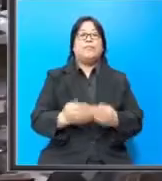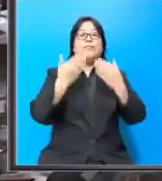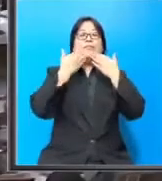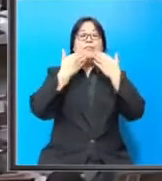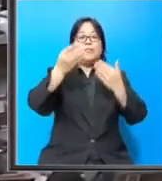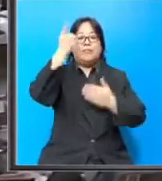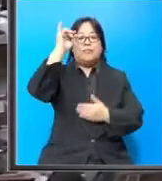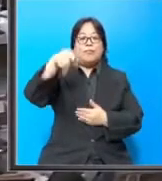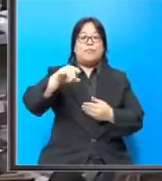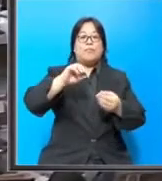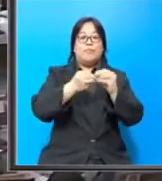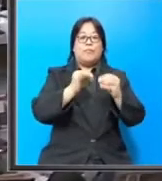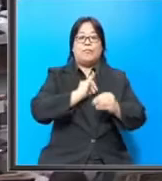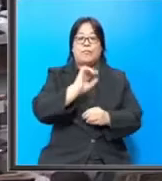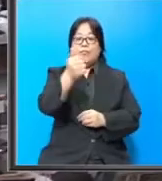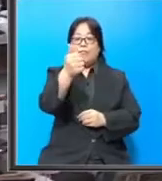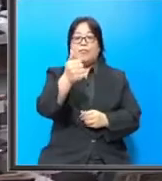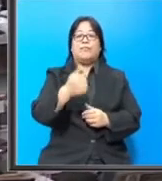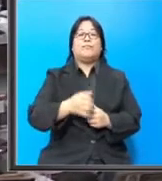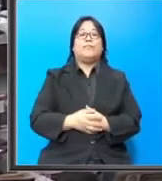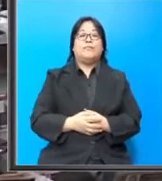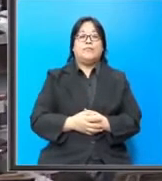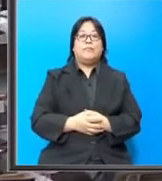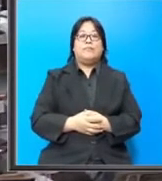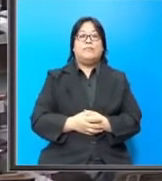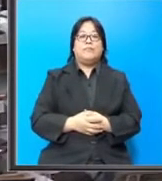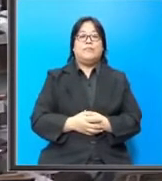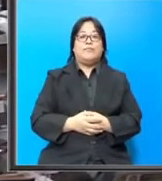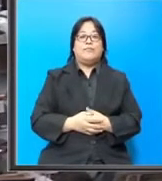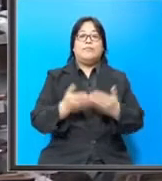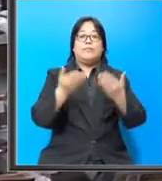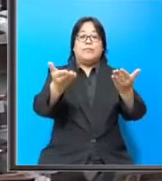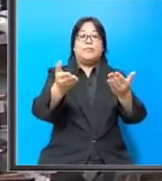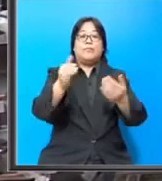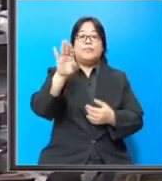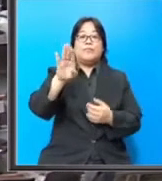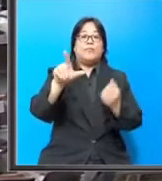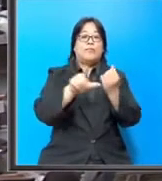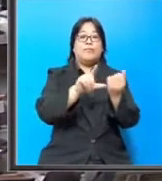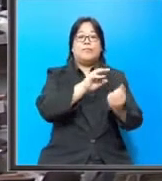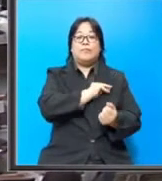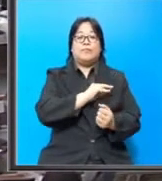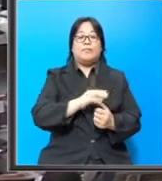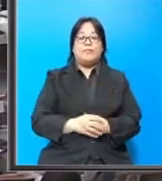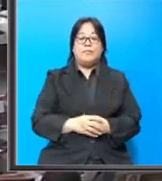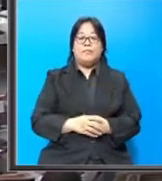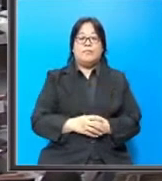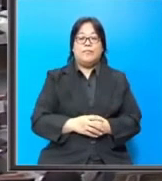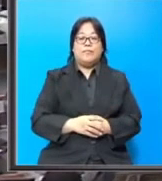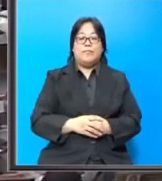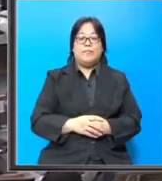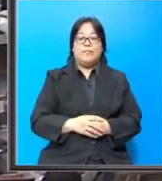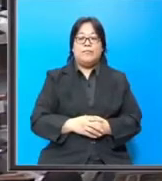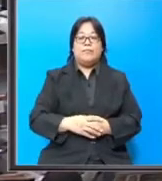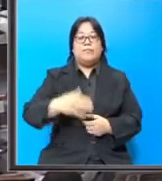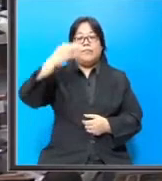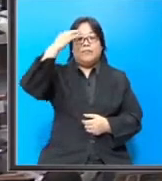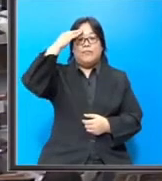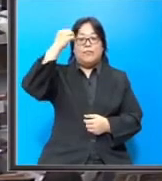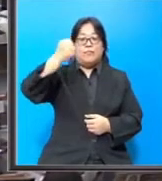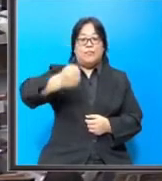Hansel seorang saya number 10 silika yang mau masuk malam 39 hirohmanirohim